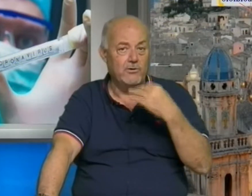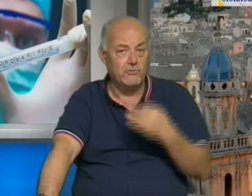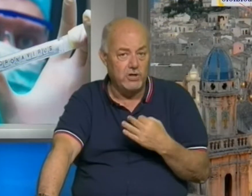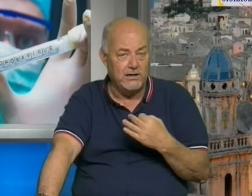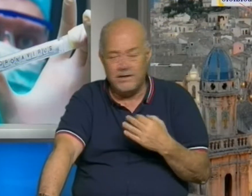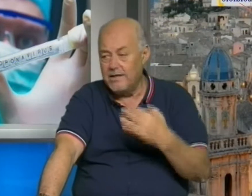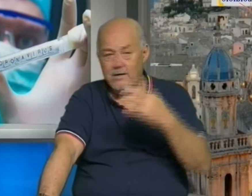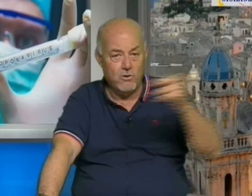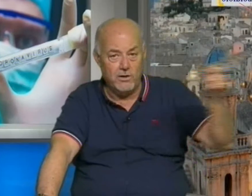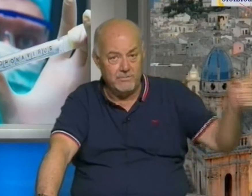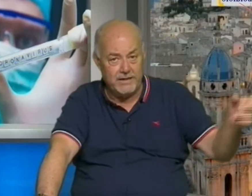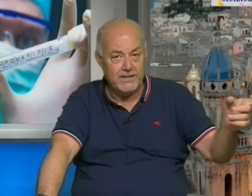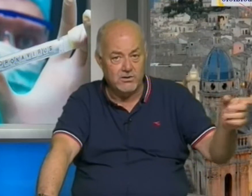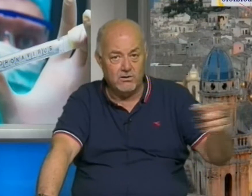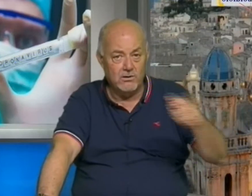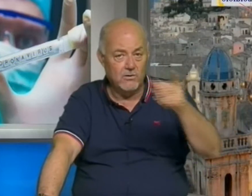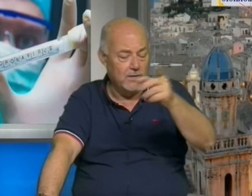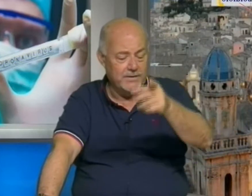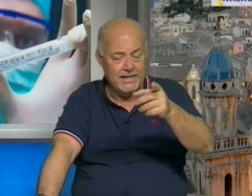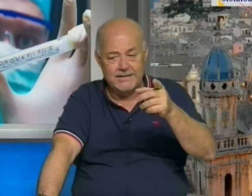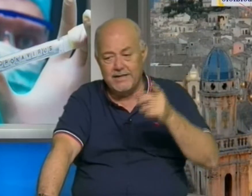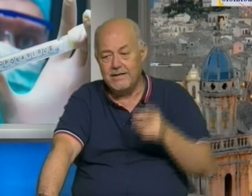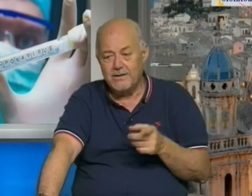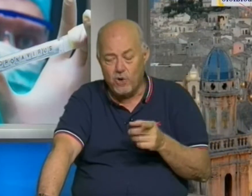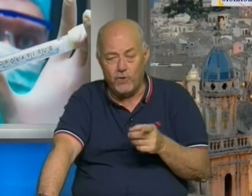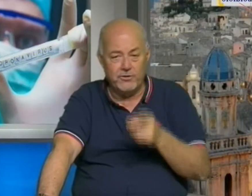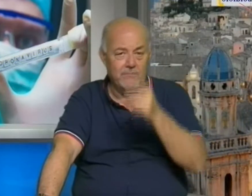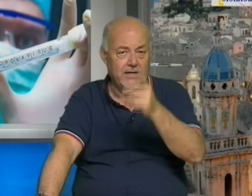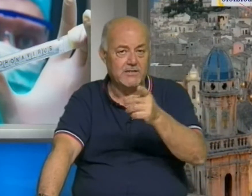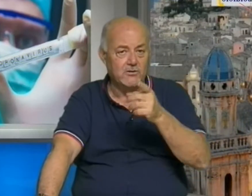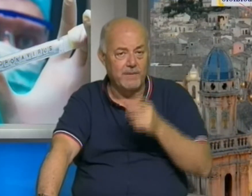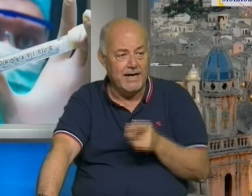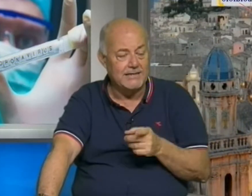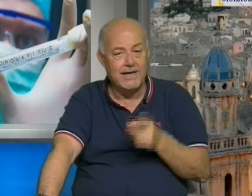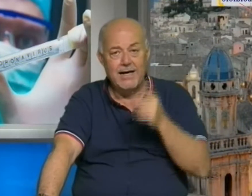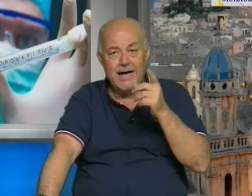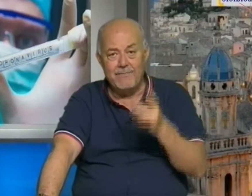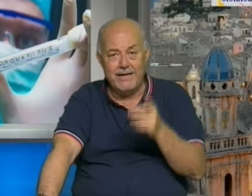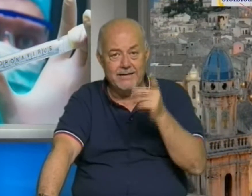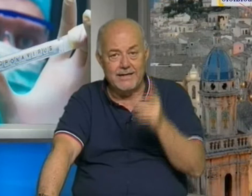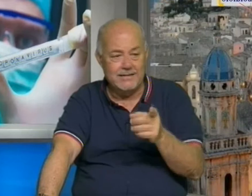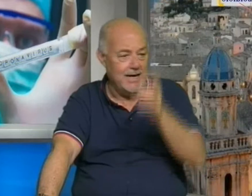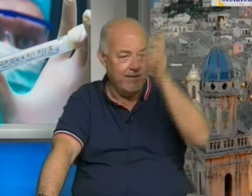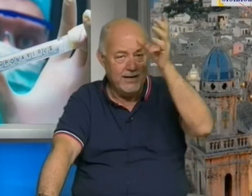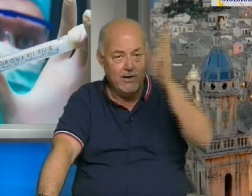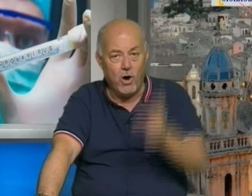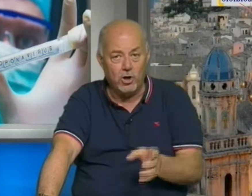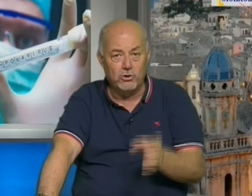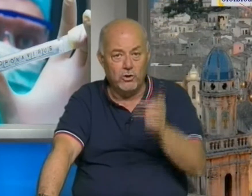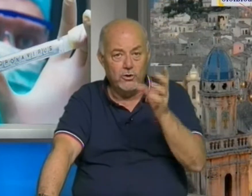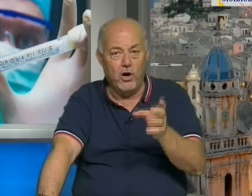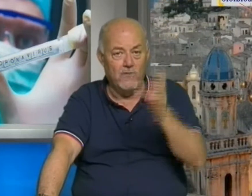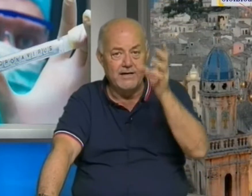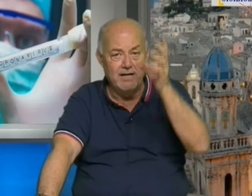siamo riusciti con il ministro, con il presidente Conte, il ministro Speranza, a mettere insieme